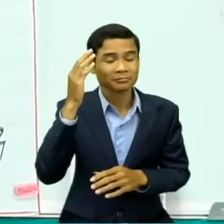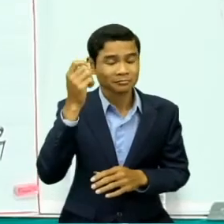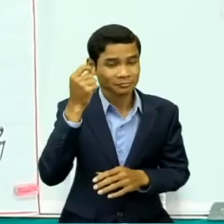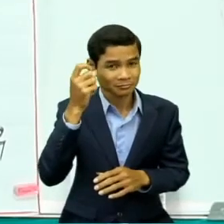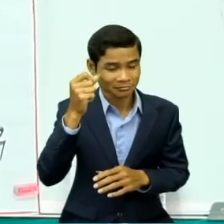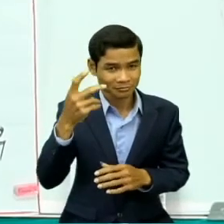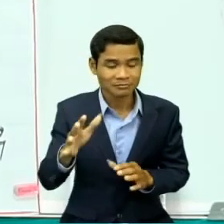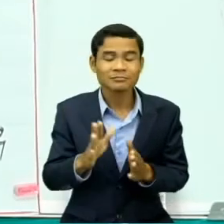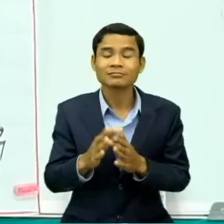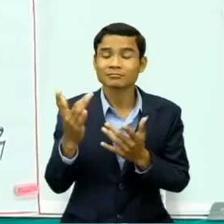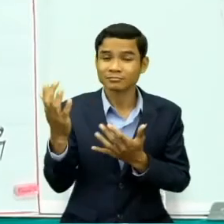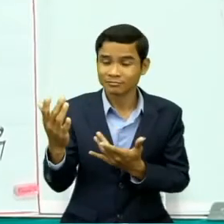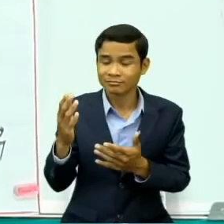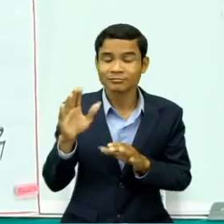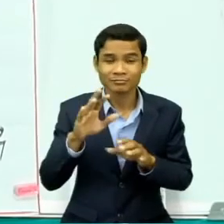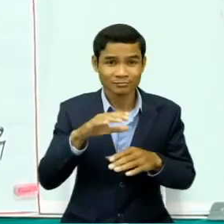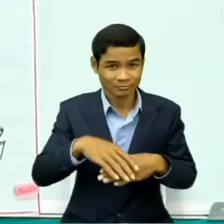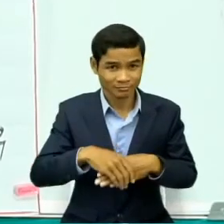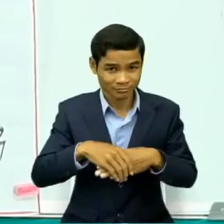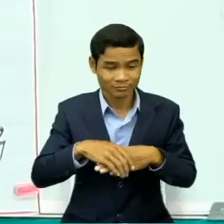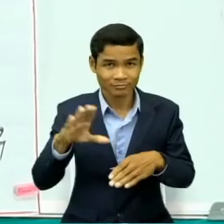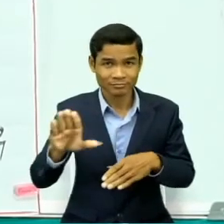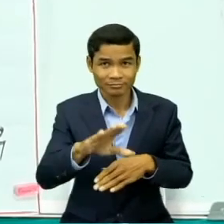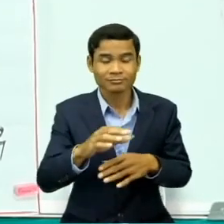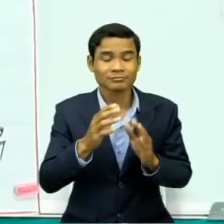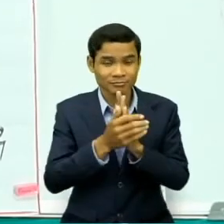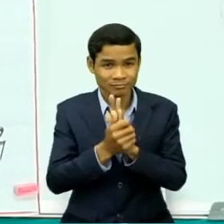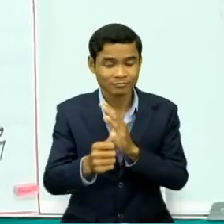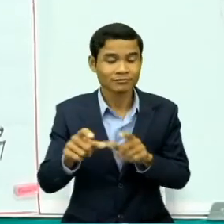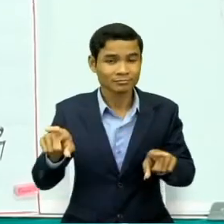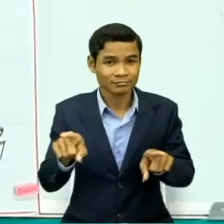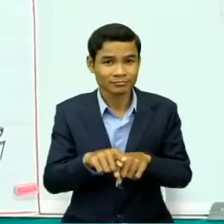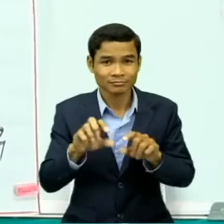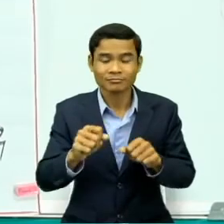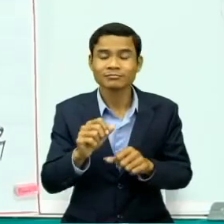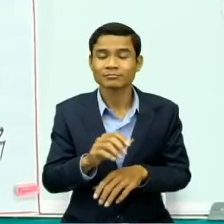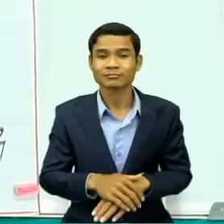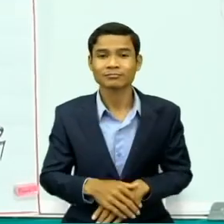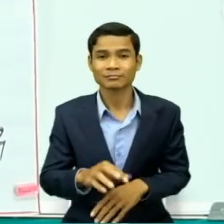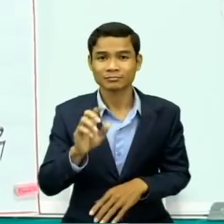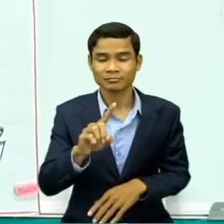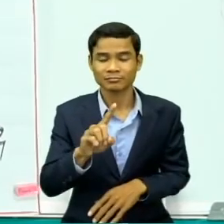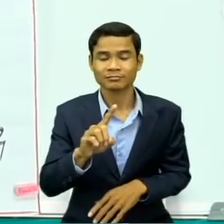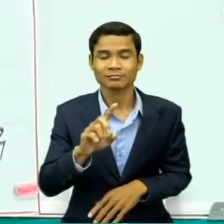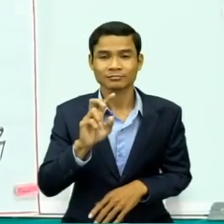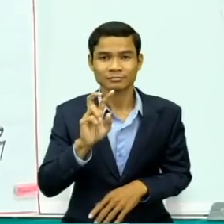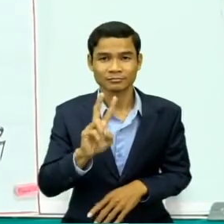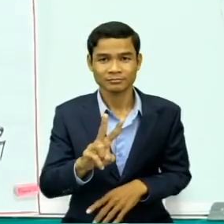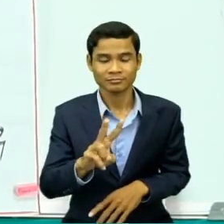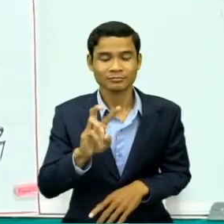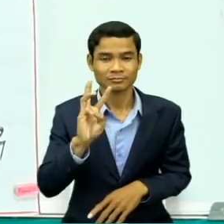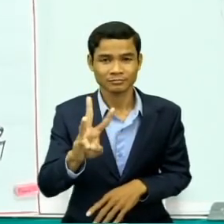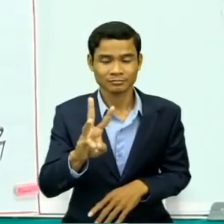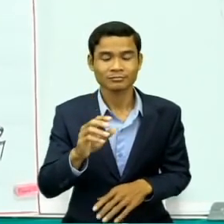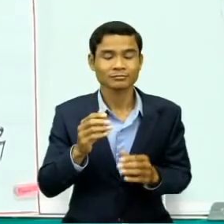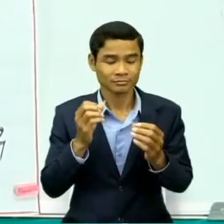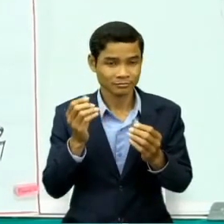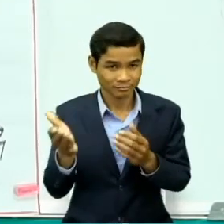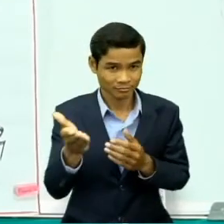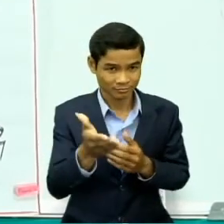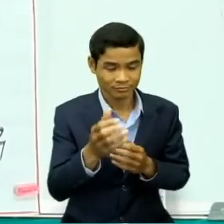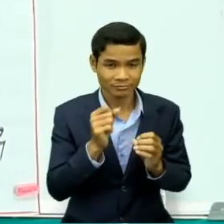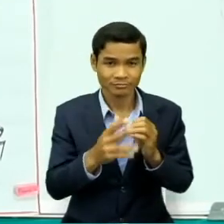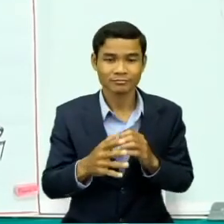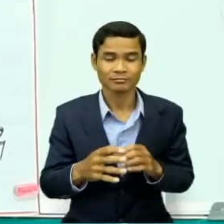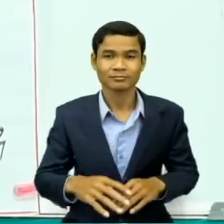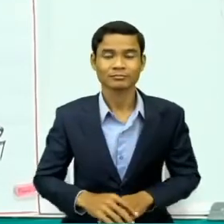mật phe dương nè đam bay ở chơi stuart đang ở khỉ chào con này kêu rập chún muối bí bảy chắp